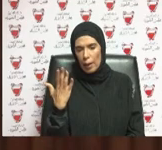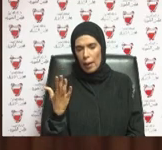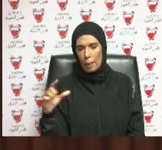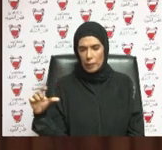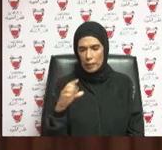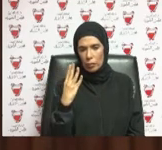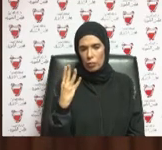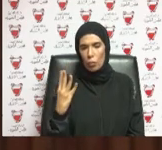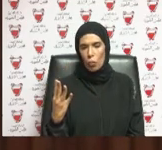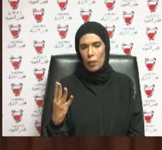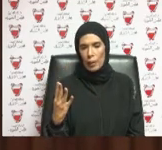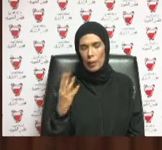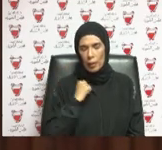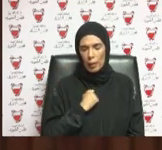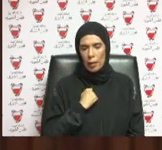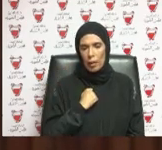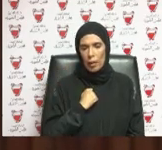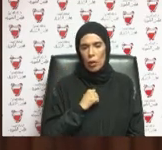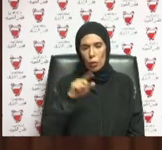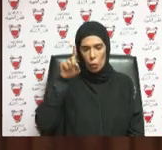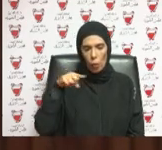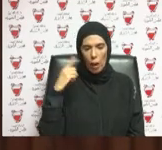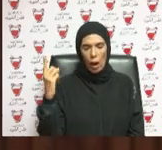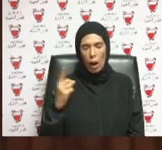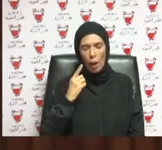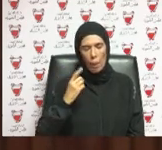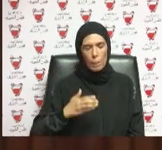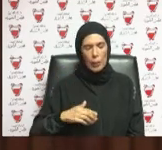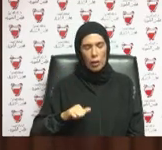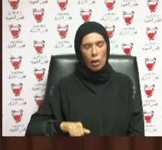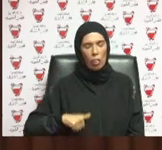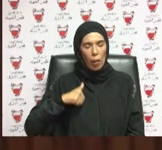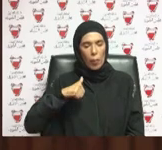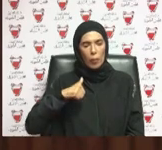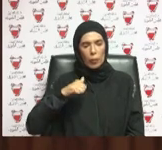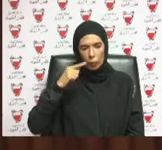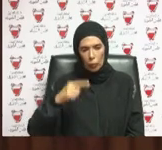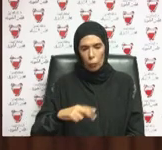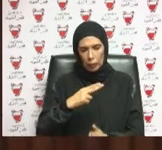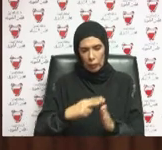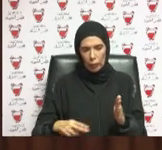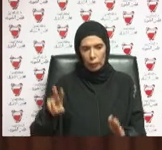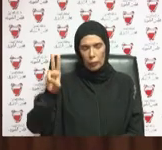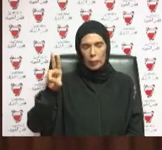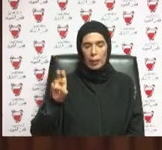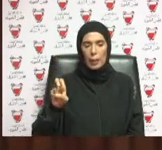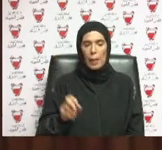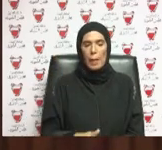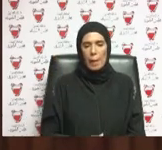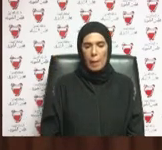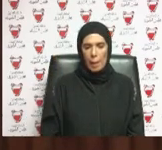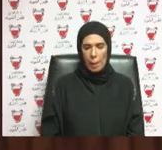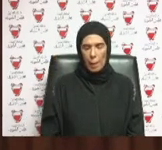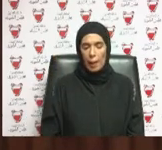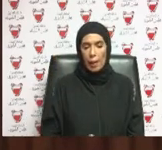كل عام ليكون يوماً عالمياً للضمير بمبادرة من سموه ومصادقة الأمم المتحدة. كما